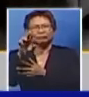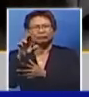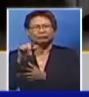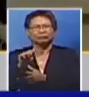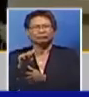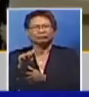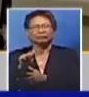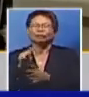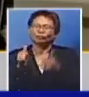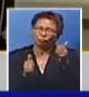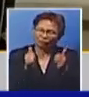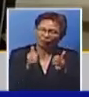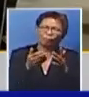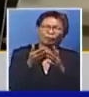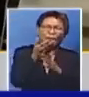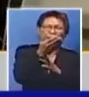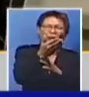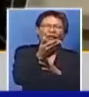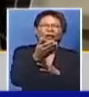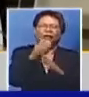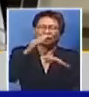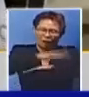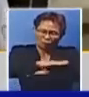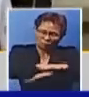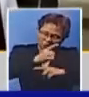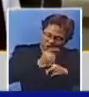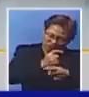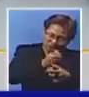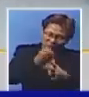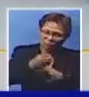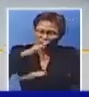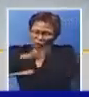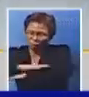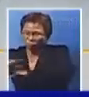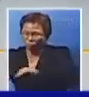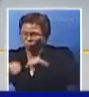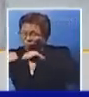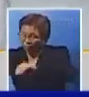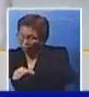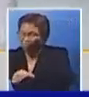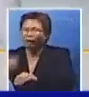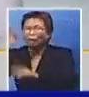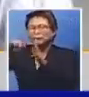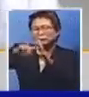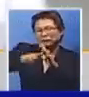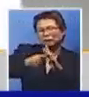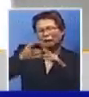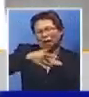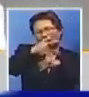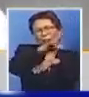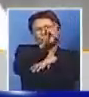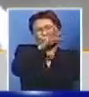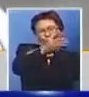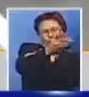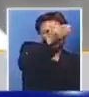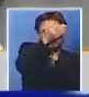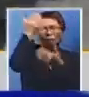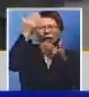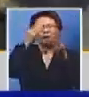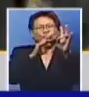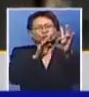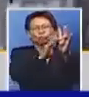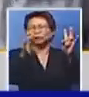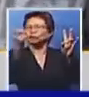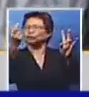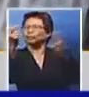Saqifa sama ada melalui kaunter tetap atau kaunter bergerak. Ia bakal beroperasi seawal 7 pagi hingga 12